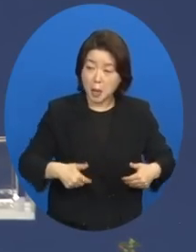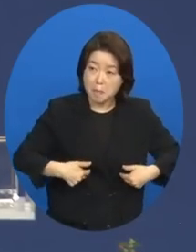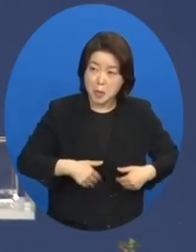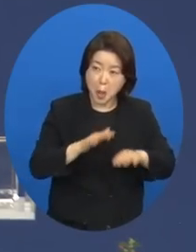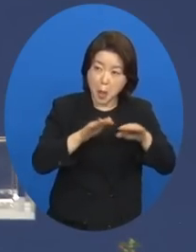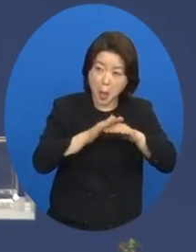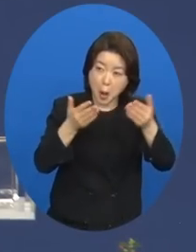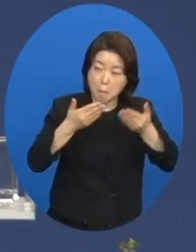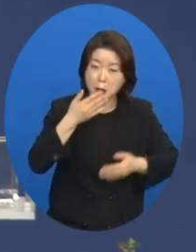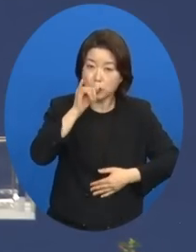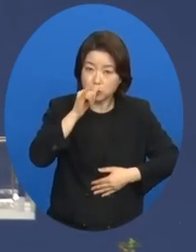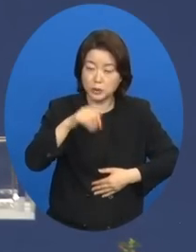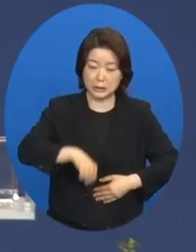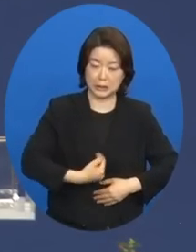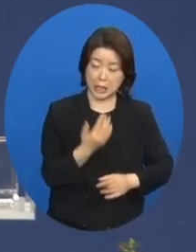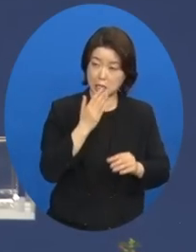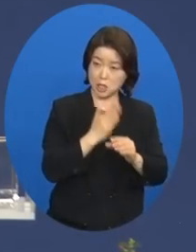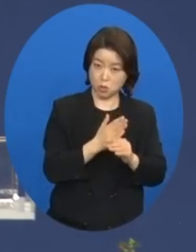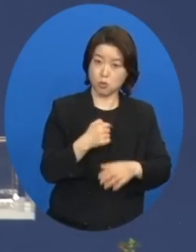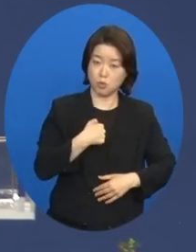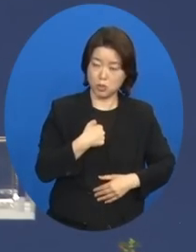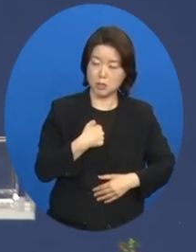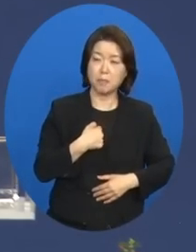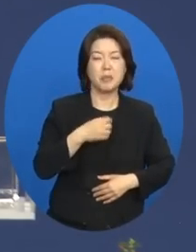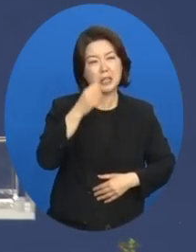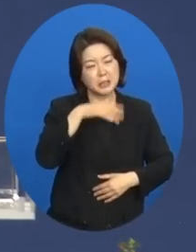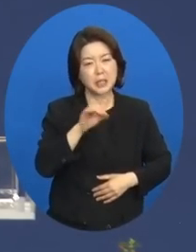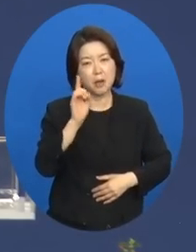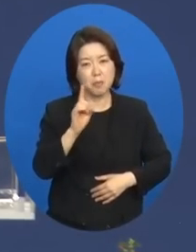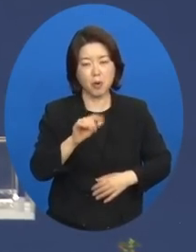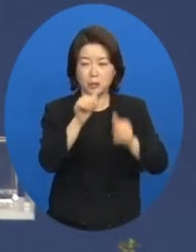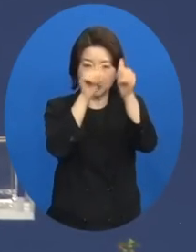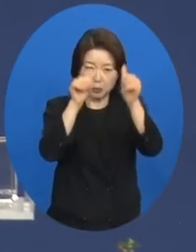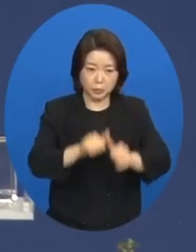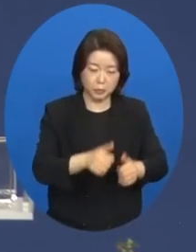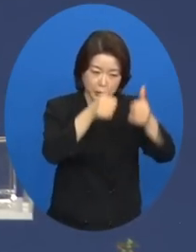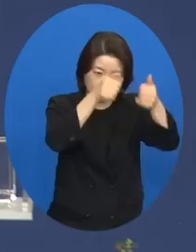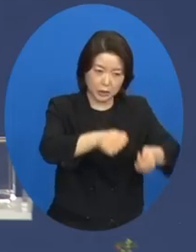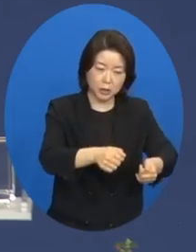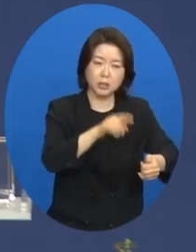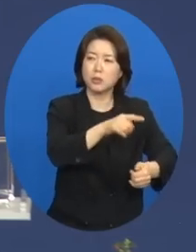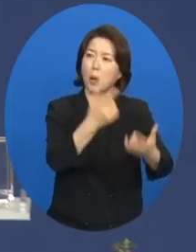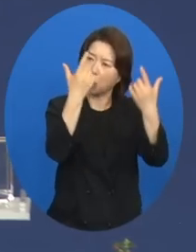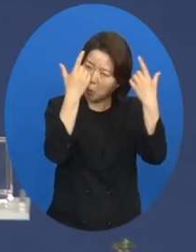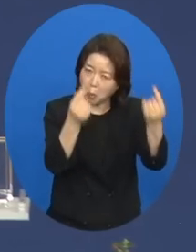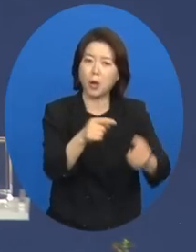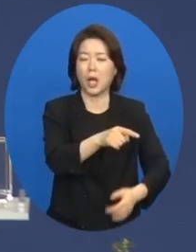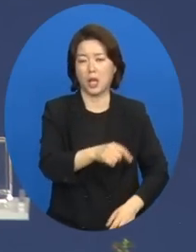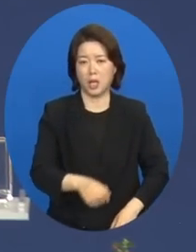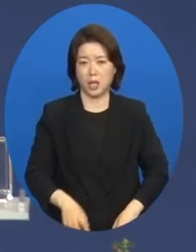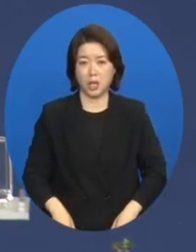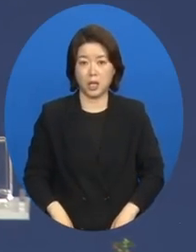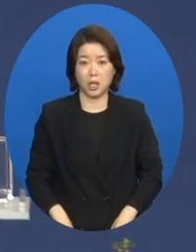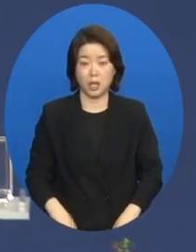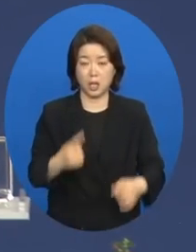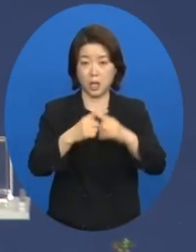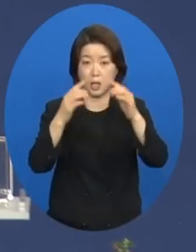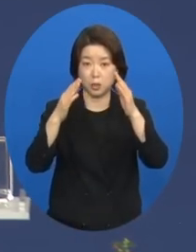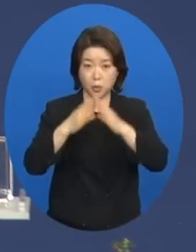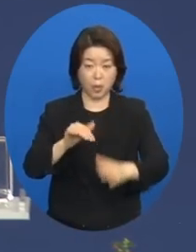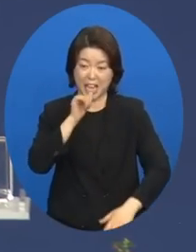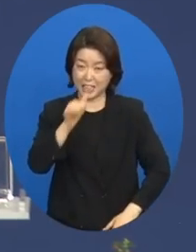해결받을 수 있는 자기 중심에 흔한 말로 우상 성비는 사람들하고 다를 게 아무것도 없는 거예요. 근데 교회는